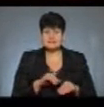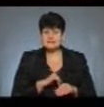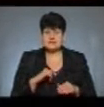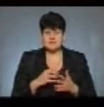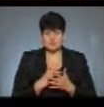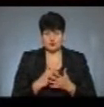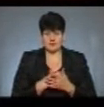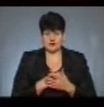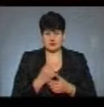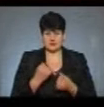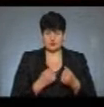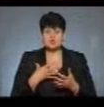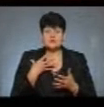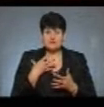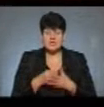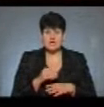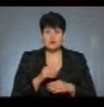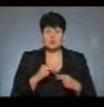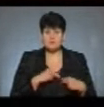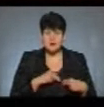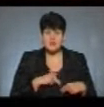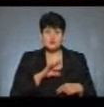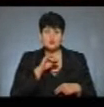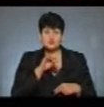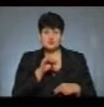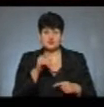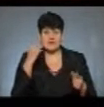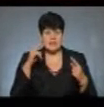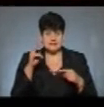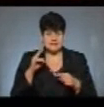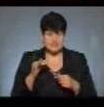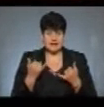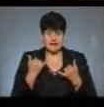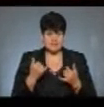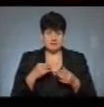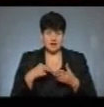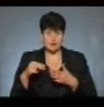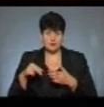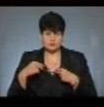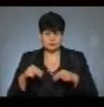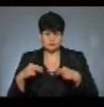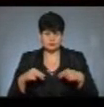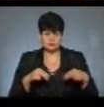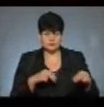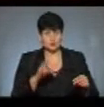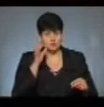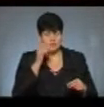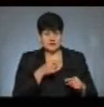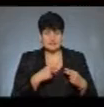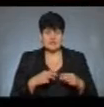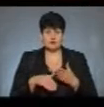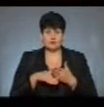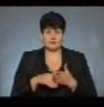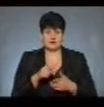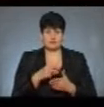автомобіль. Своєю працею вони озвучили казки, тепер цей диск розкуповують, слухають їх казки і відповідно допомагають